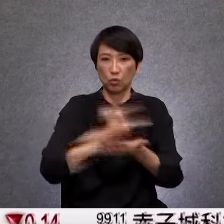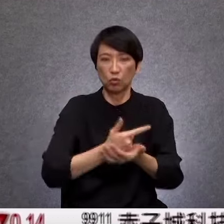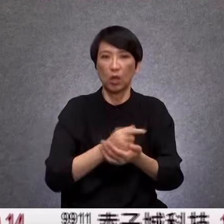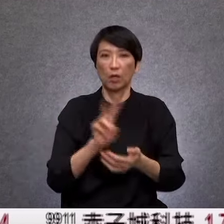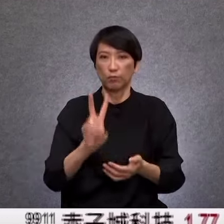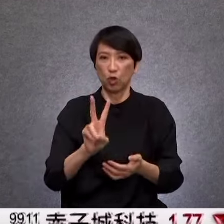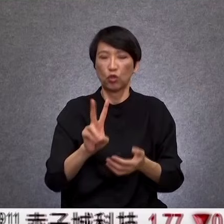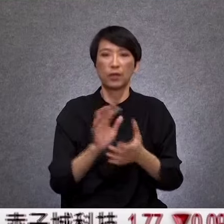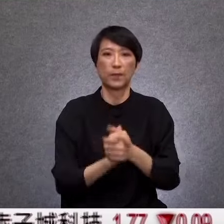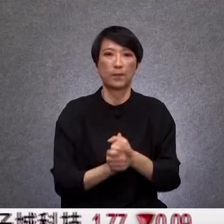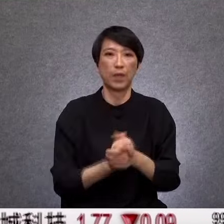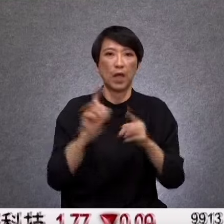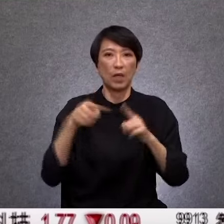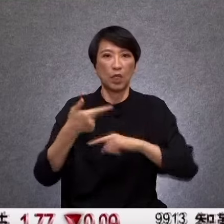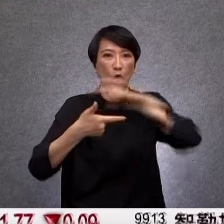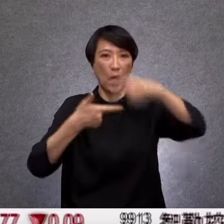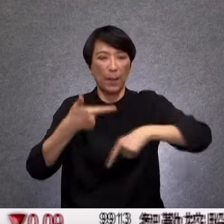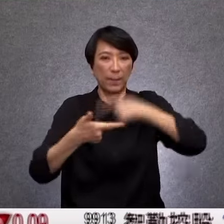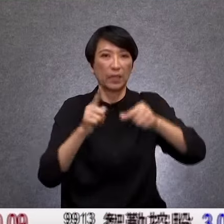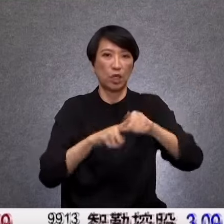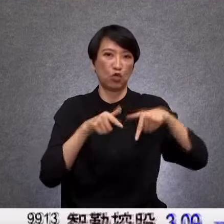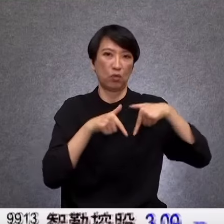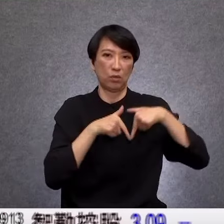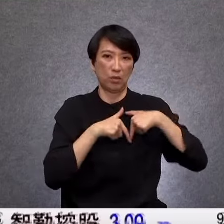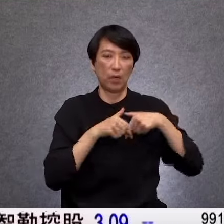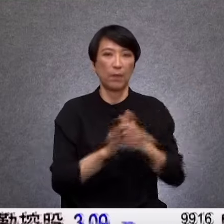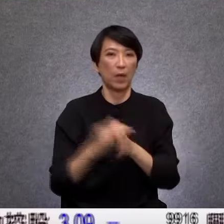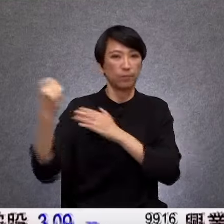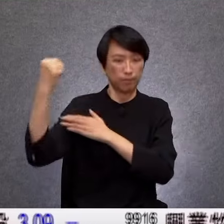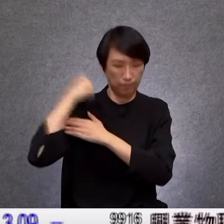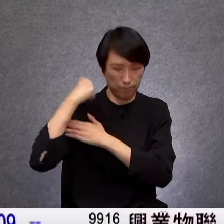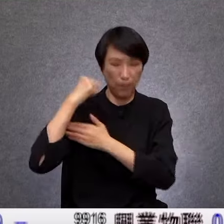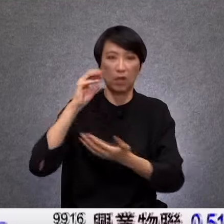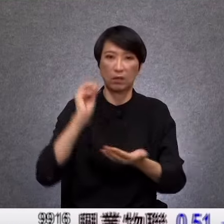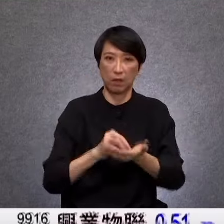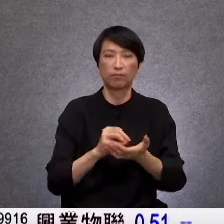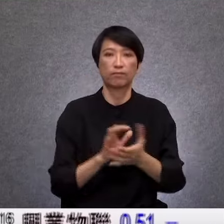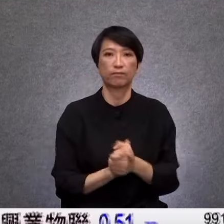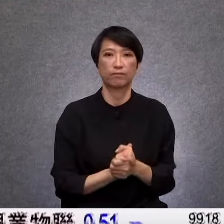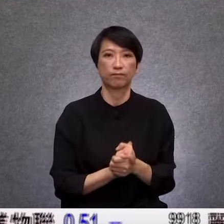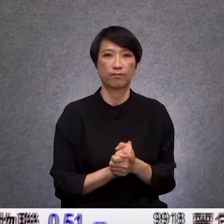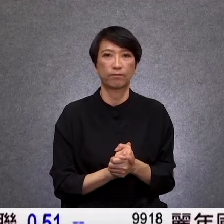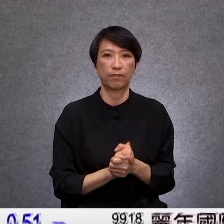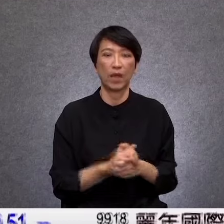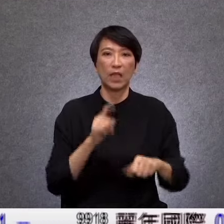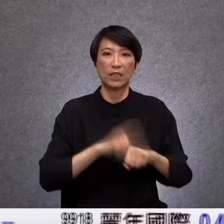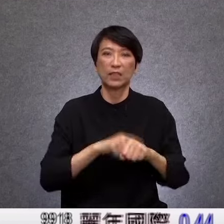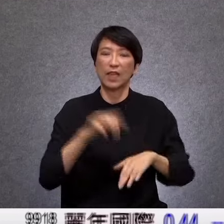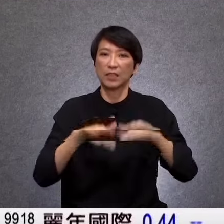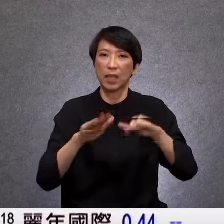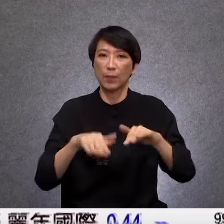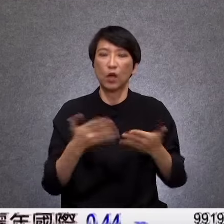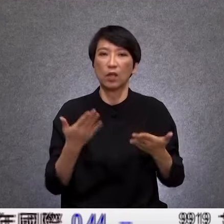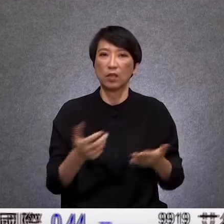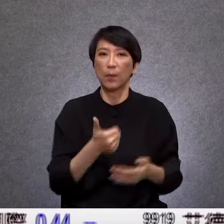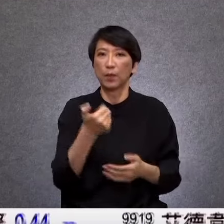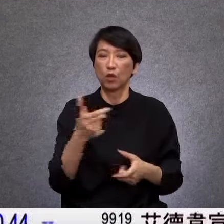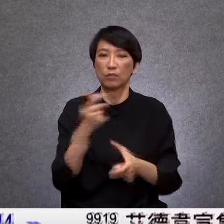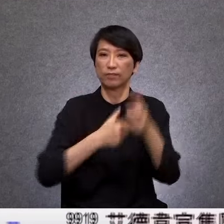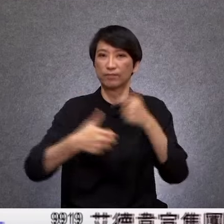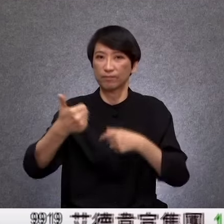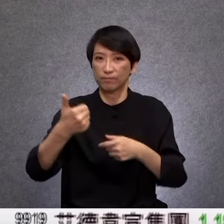經濟發展嘅最主要雙引擎。其餘喺八大中心幾方面咧，我哋都會全力以赴嘅。